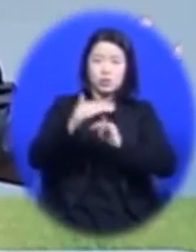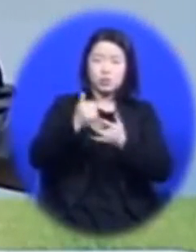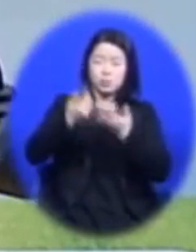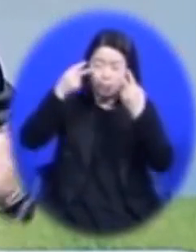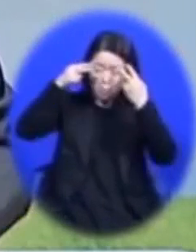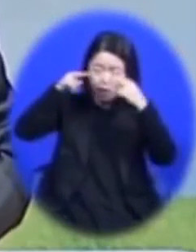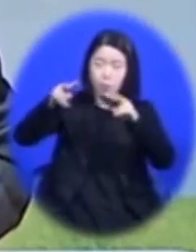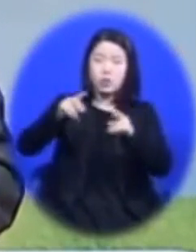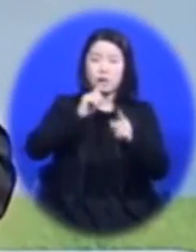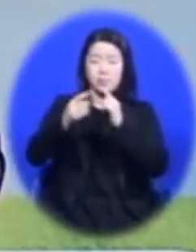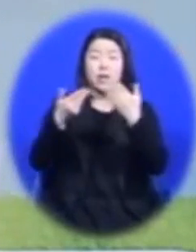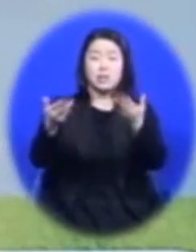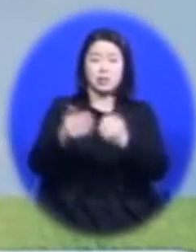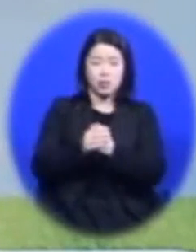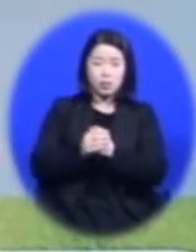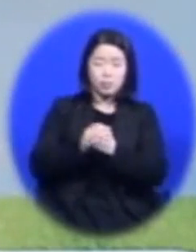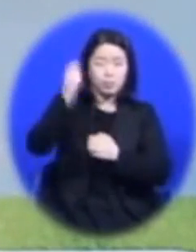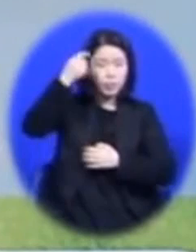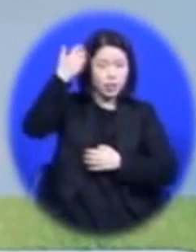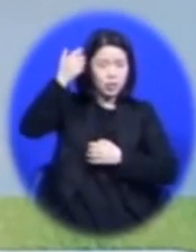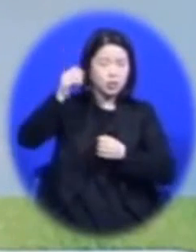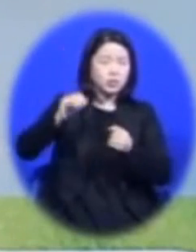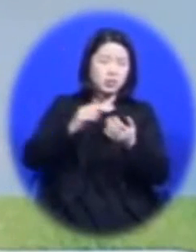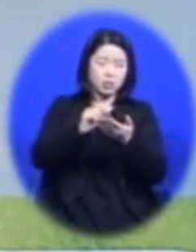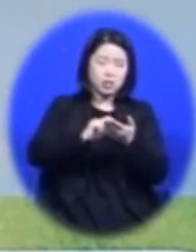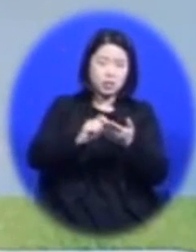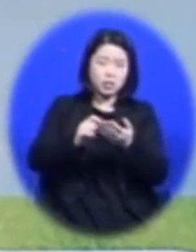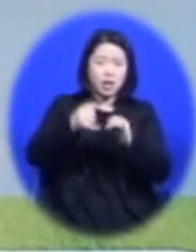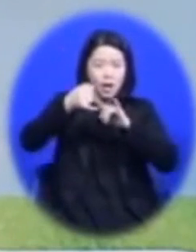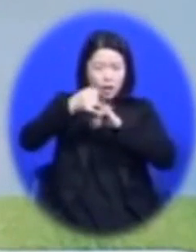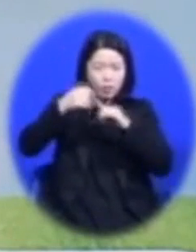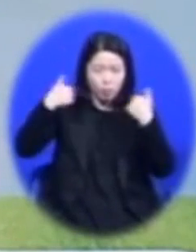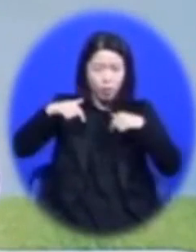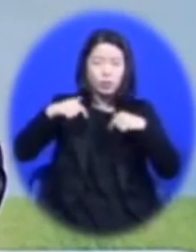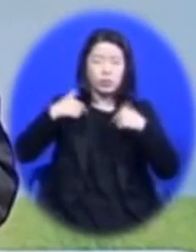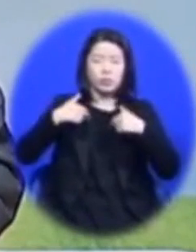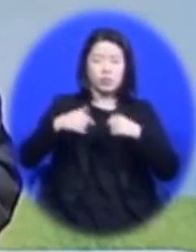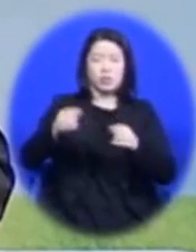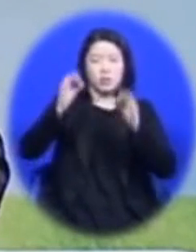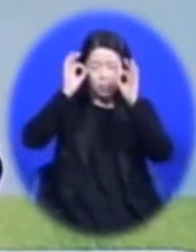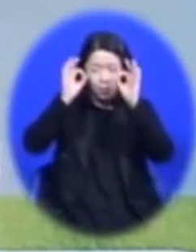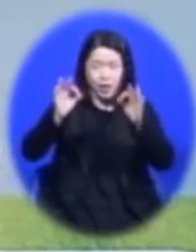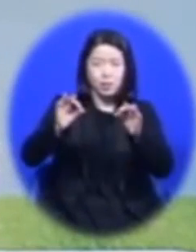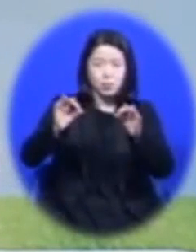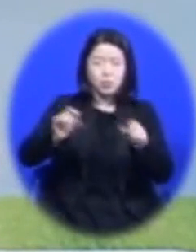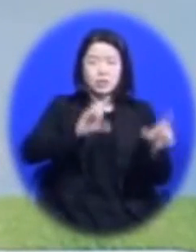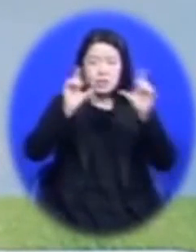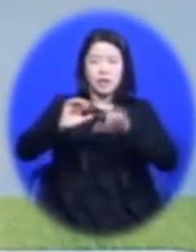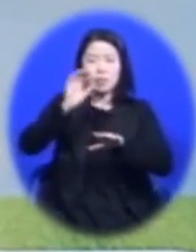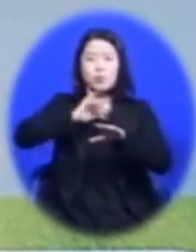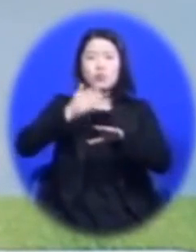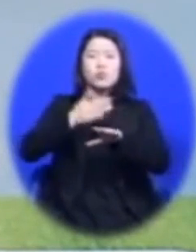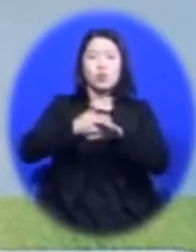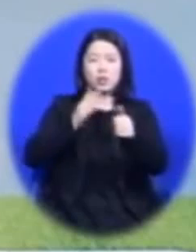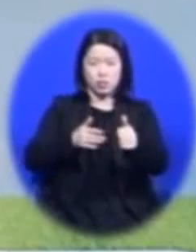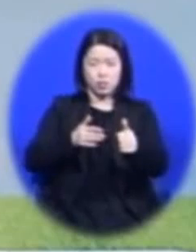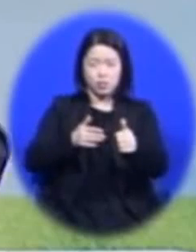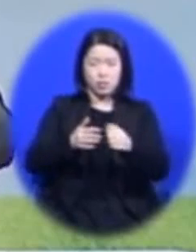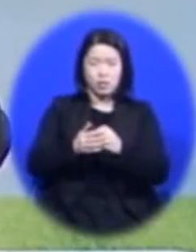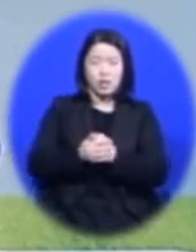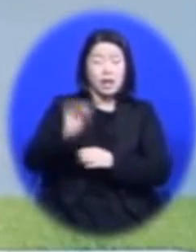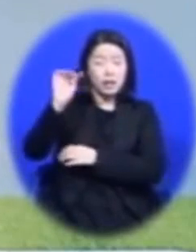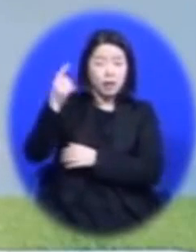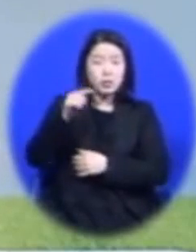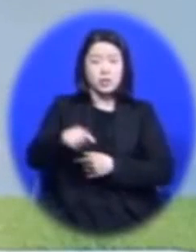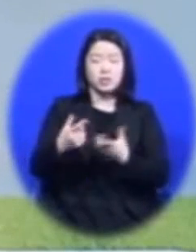바라보시라는, 영성일기를 꼭 써보시면서 매일매일 주님을 바라보시는 삶을 훈련하시라는 겁니다.